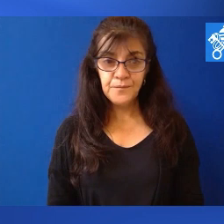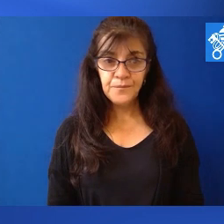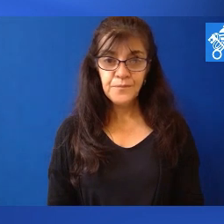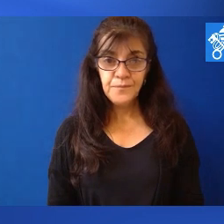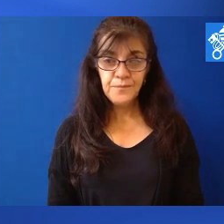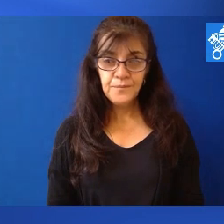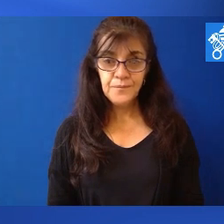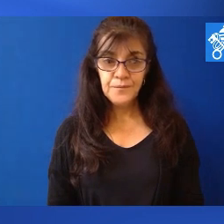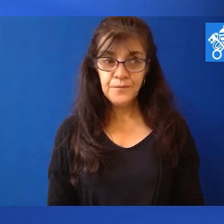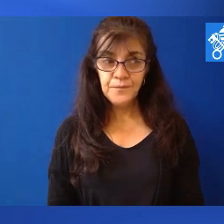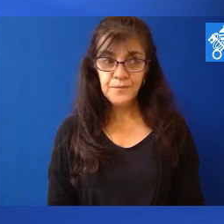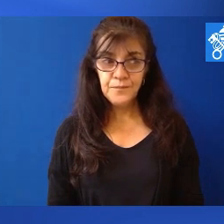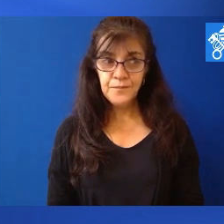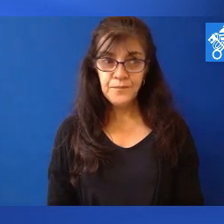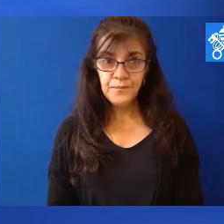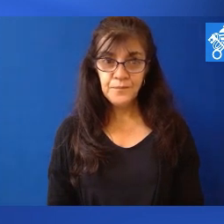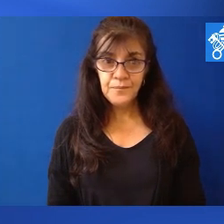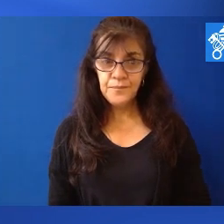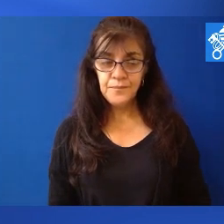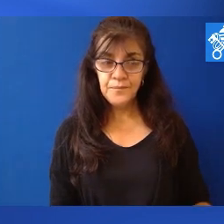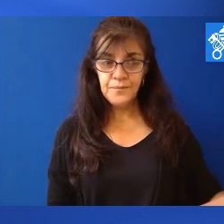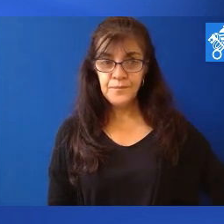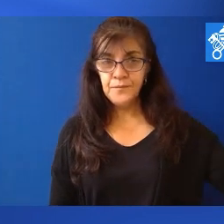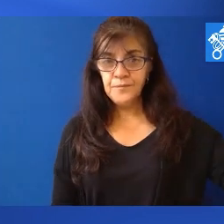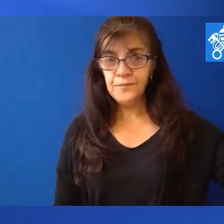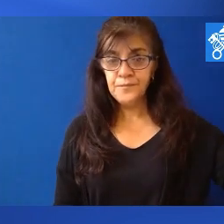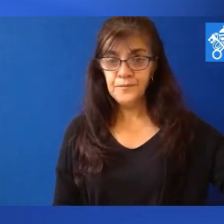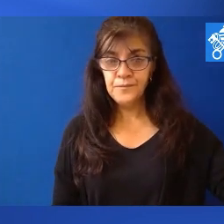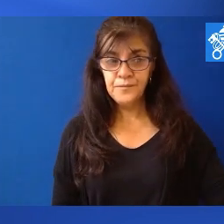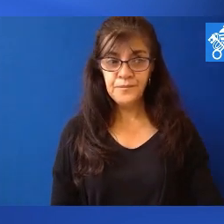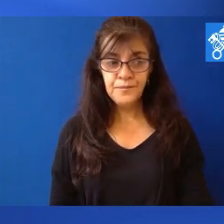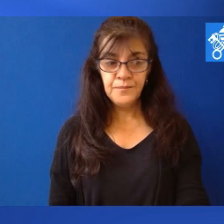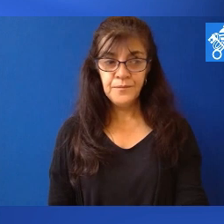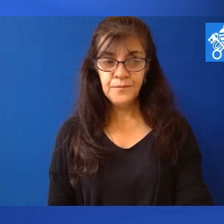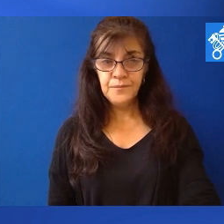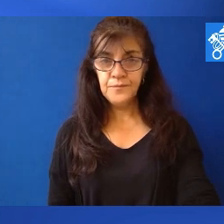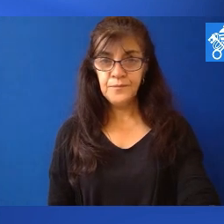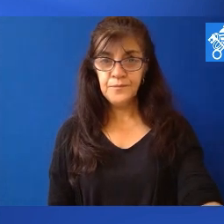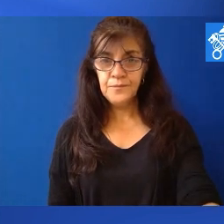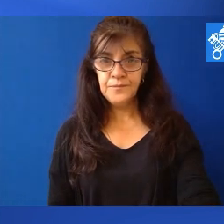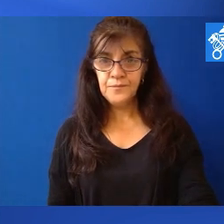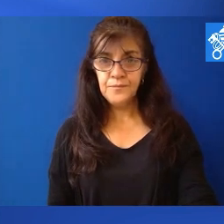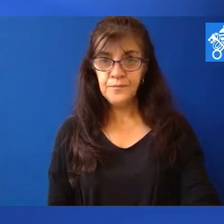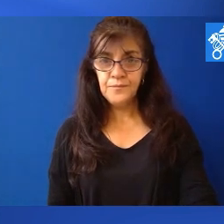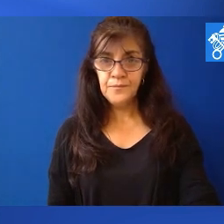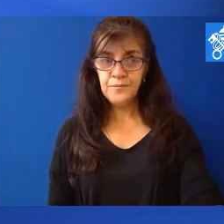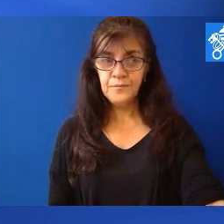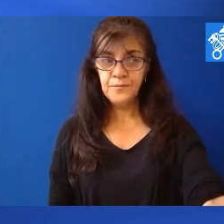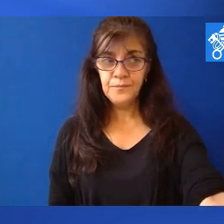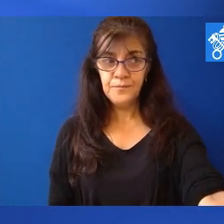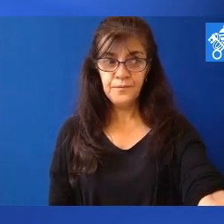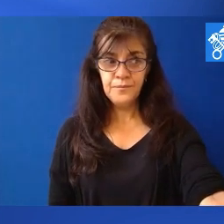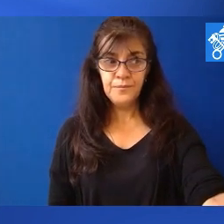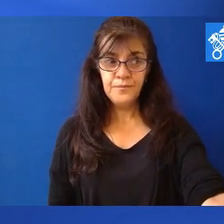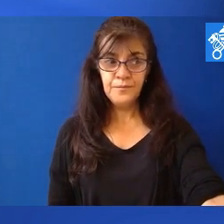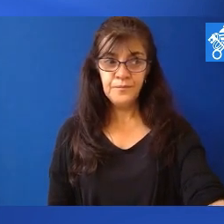Seigneur, prépare-toi à subir l'épreuve. Fais-toi un cœur droit et tiens bon.